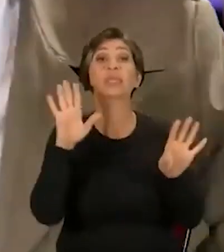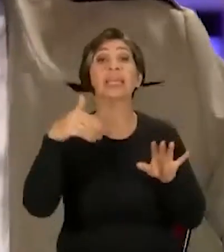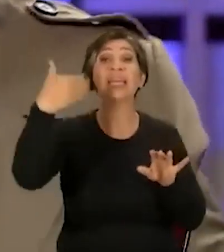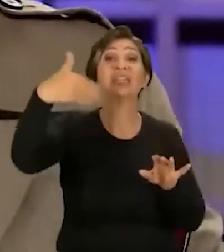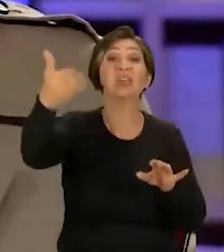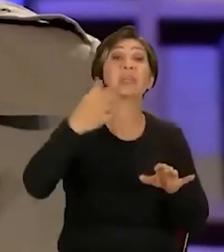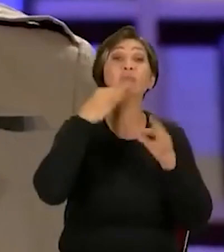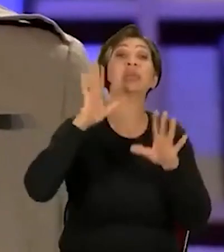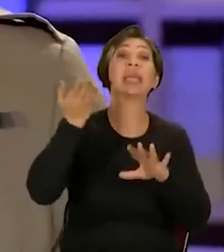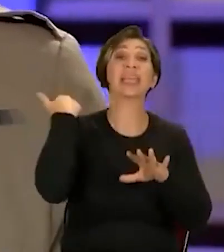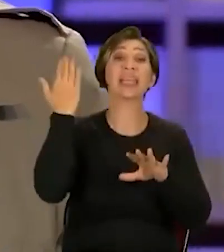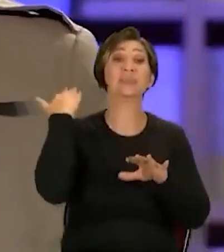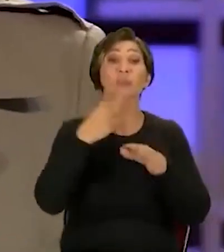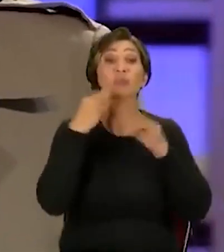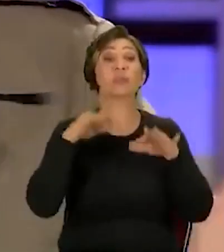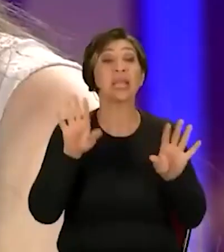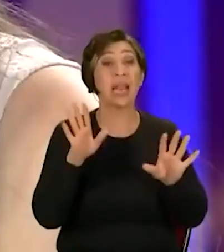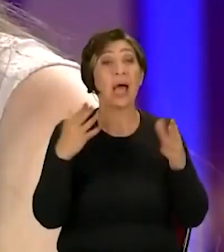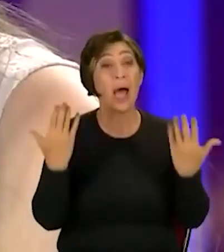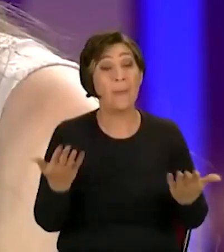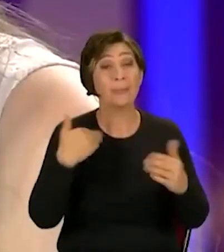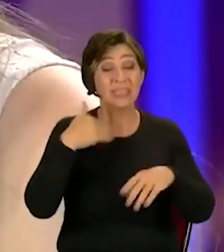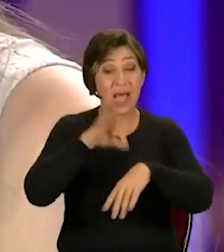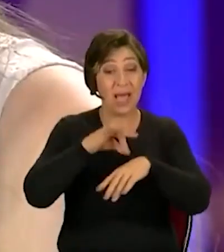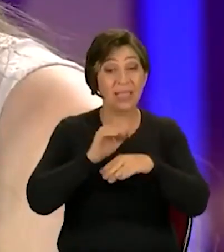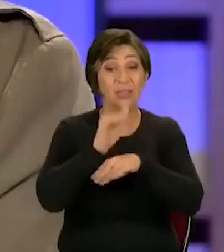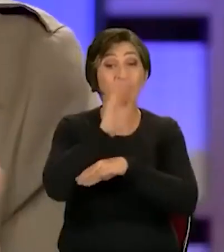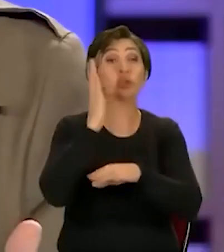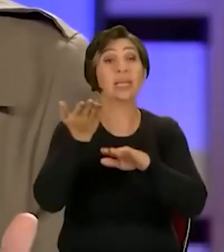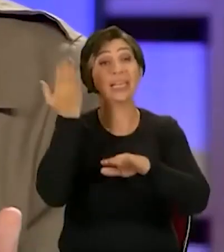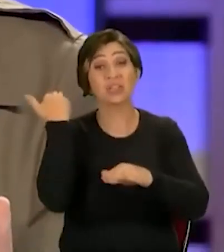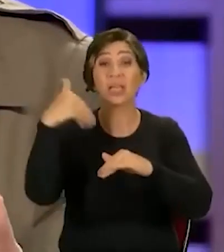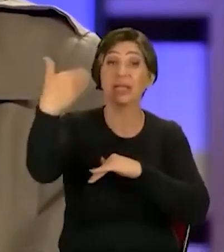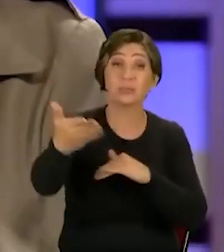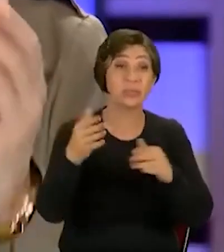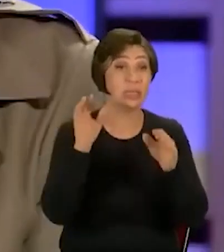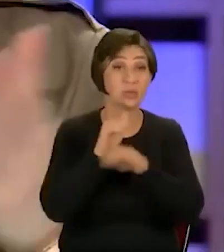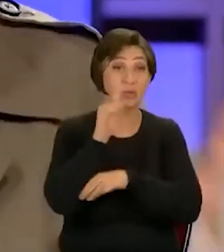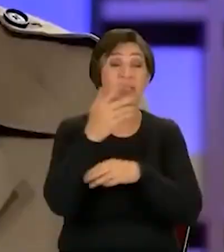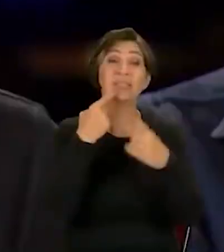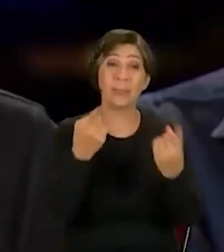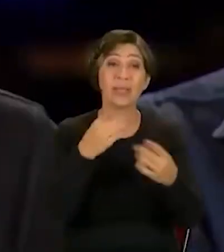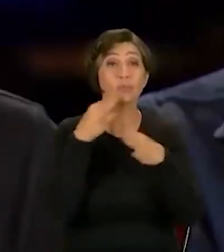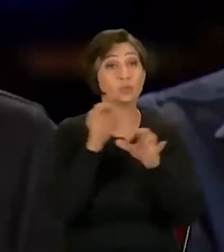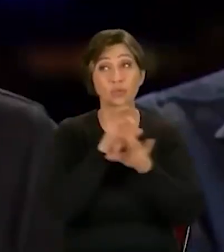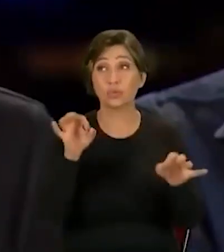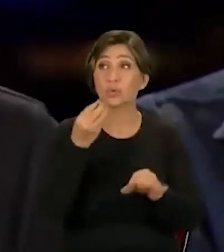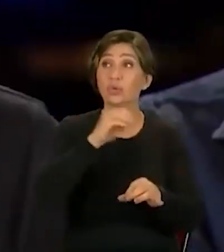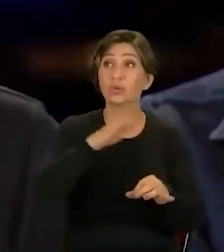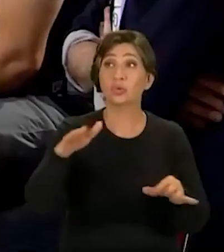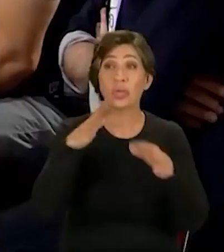de mutlu değil, geçmiş de mutlu değil. Ama biz anı yaşayamıyoruz, ya geçmişte ya gelecekte yaşıyoruz. Demek ki mutsuzuz ve